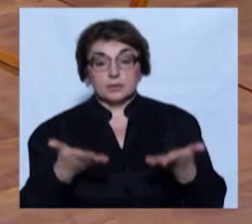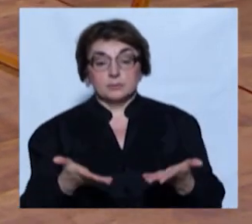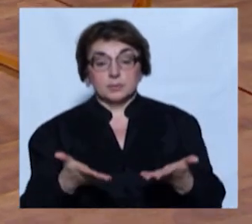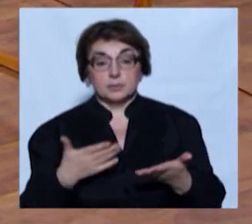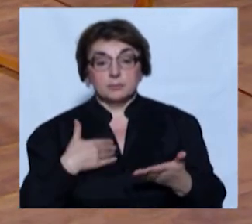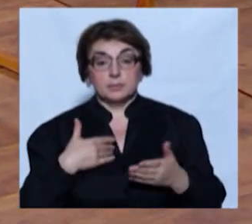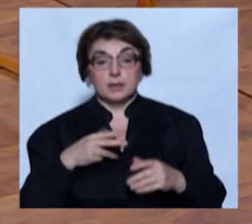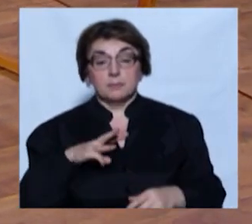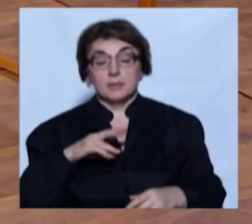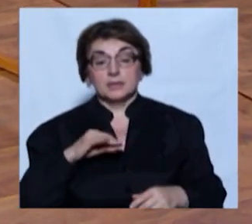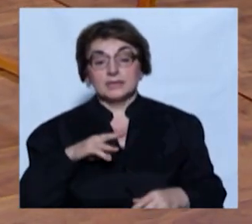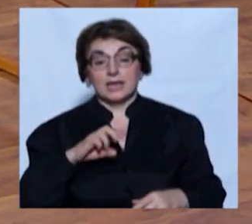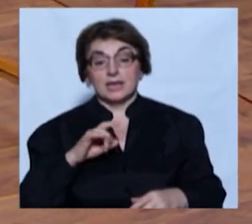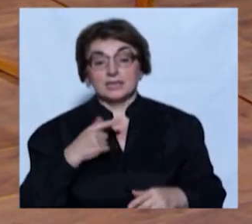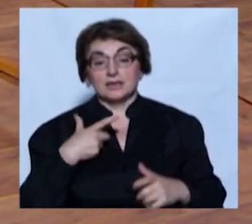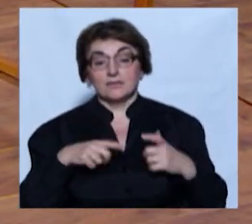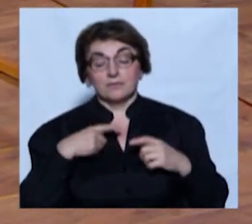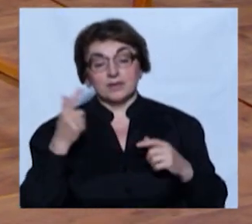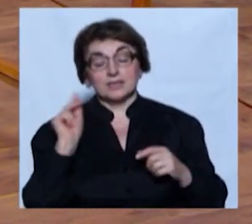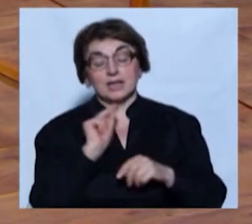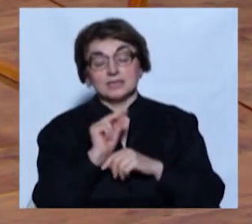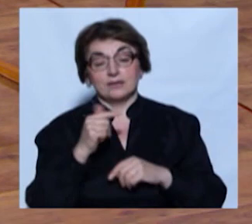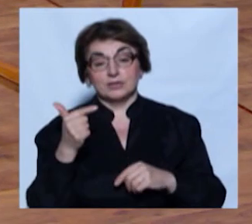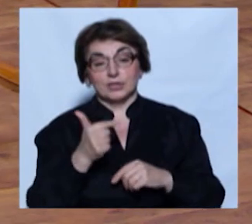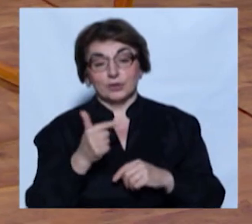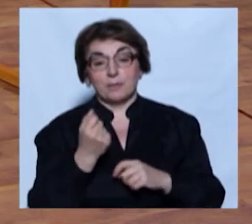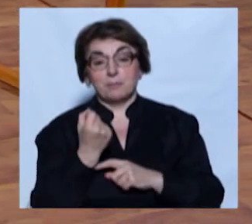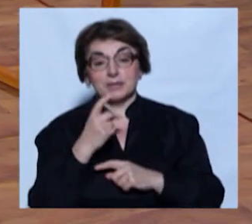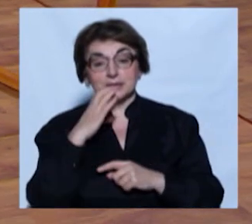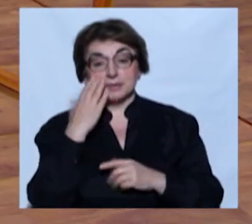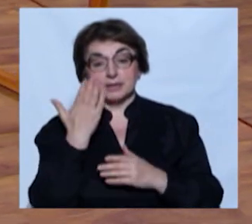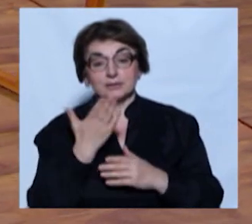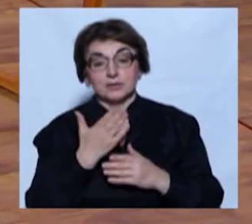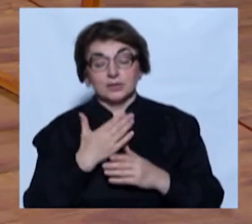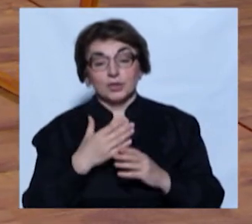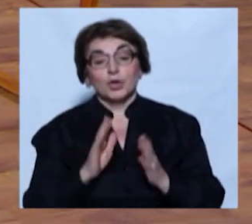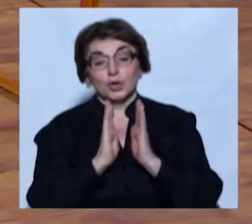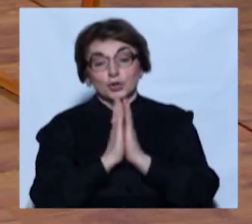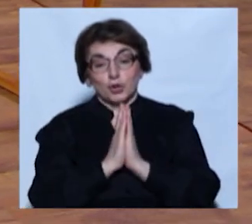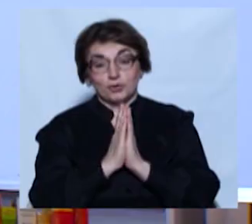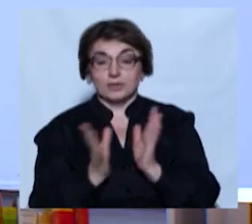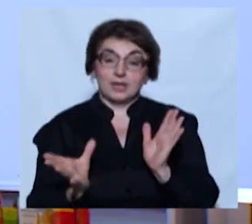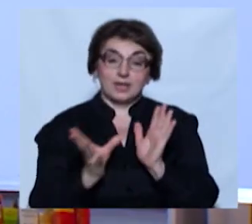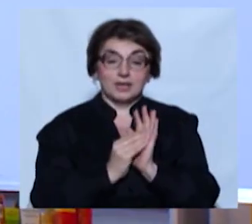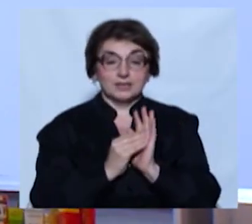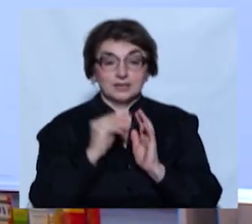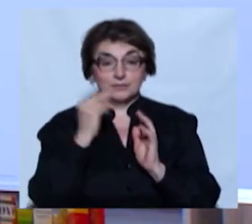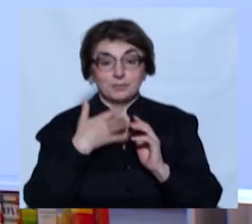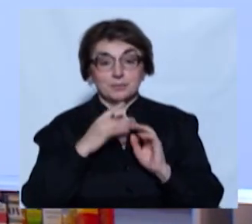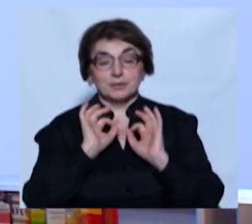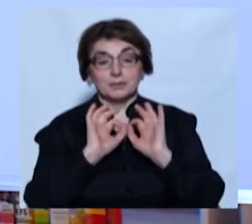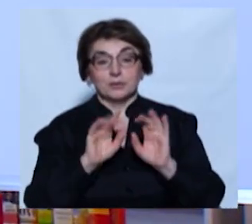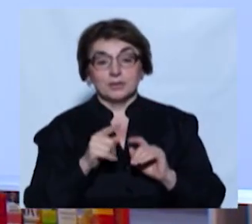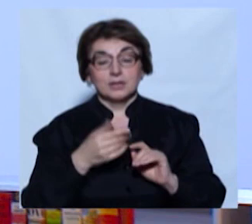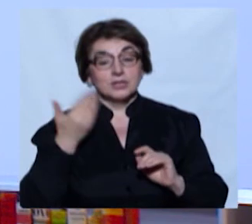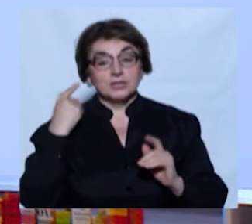მოგესალმებით. მე მეგიტ ალახაძე ვარ, ვასწავლი გეოგრაფიას და მე 11 კლასელებს რო გთხოვთ შეგგვიერთდეთ. მე მინდა შეგახსენოთ